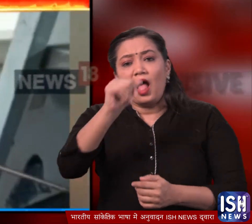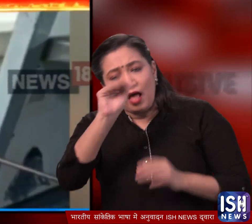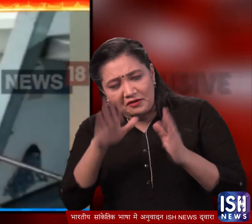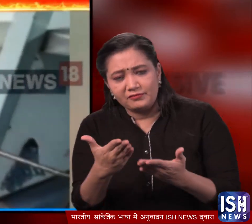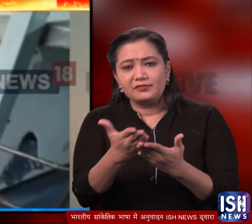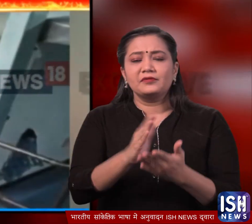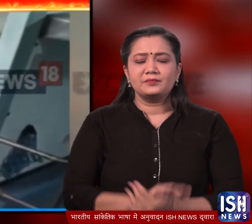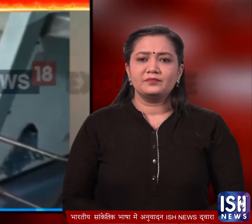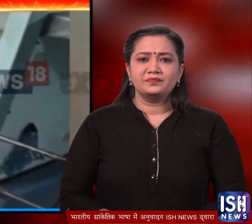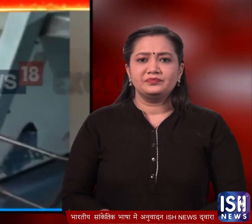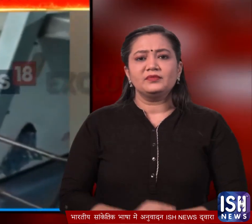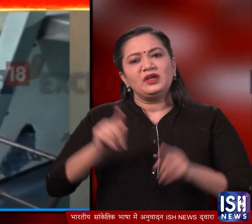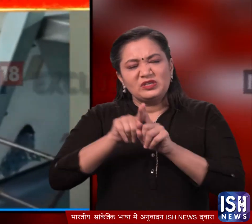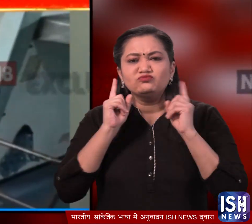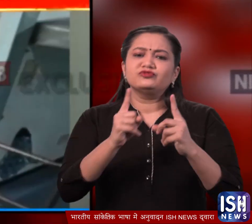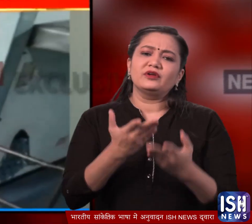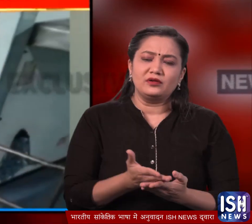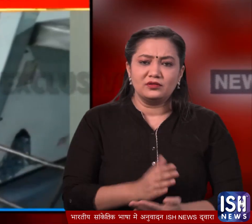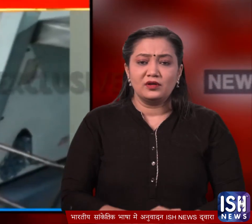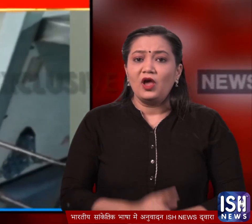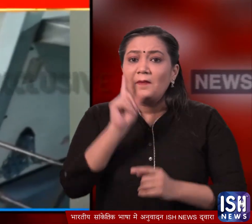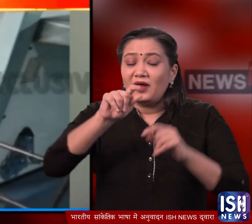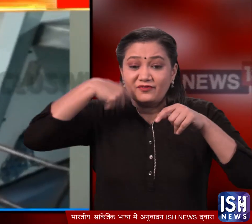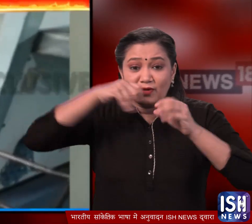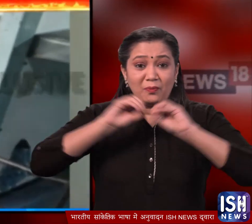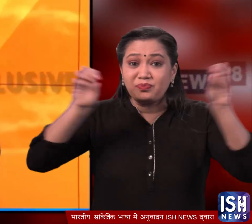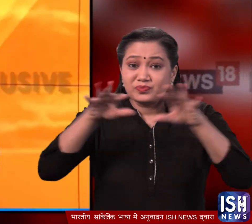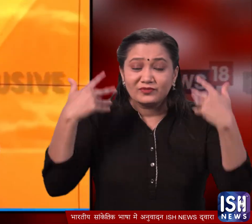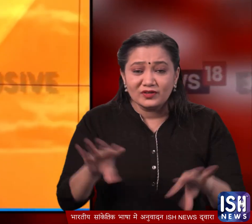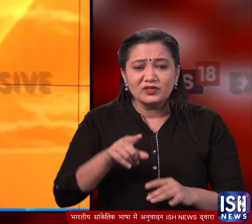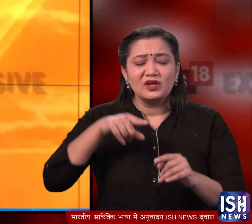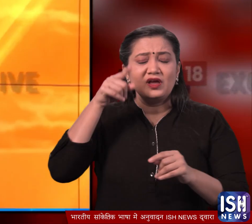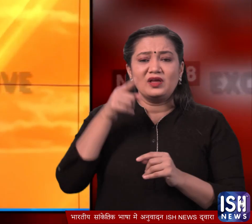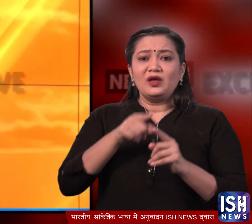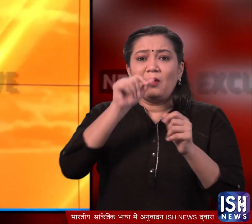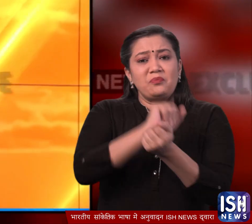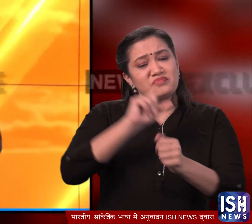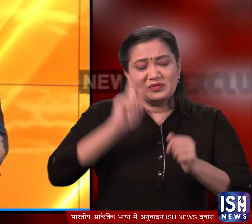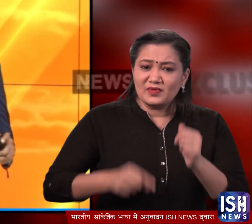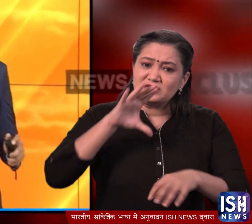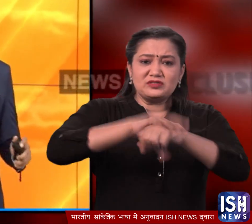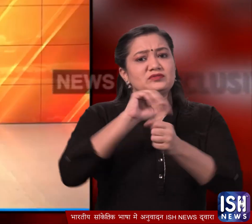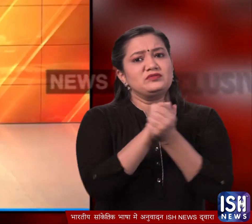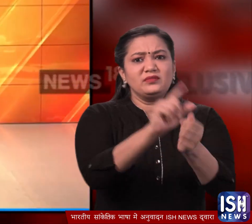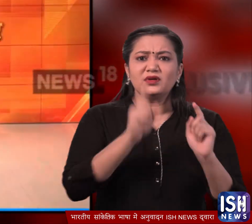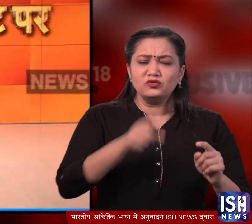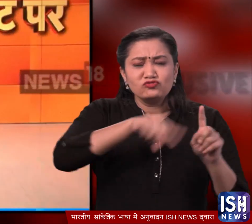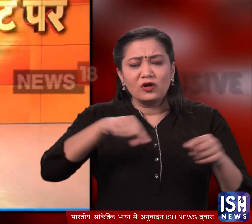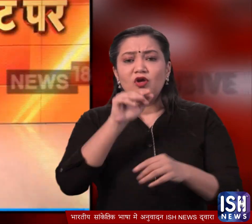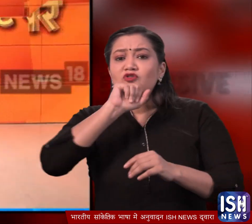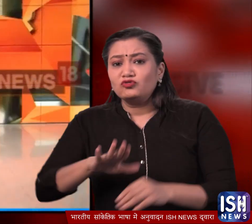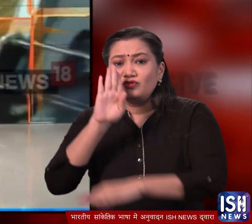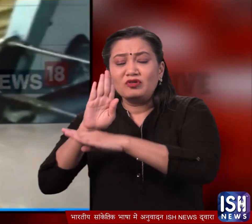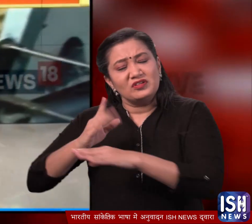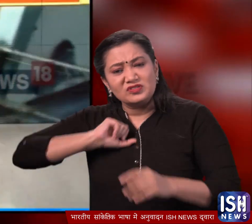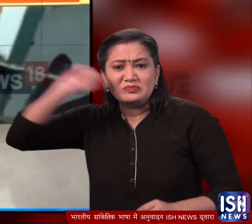गया वो न केवल बिना टिकट के यात्रा कर रहा था, बल्कि वो नशे में भी था और इसीलिए उसके साथ सख्ती की गई। लेकिन इस घटना का वीडियो वायरल होने के बाद